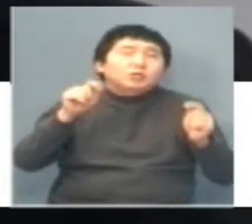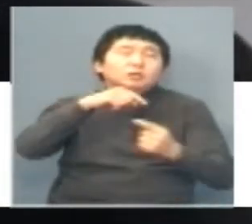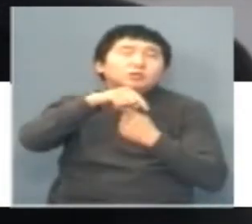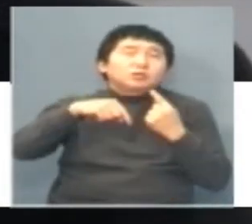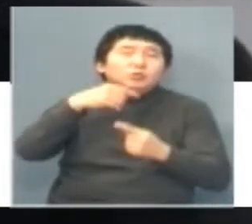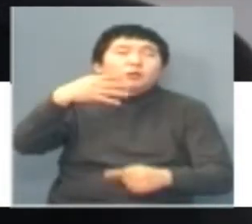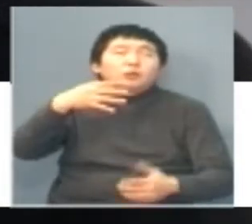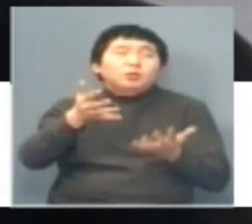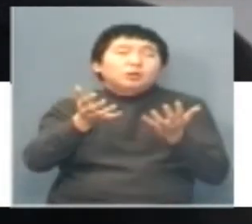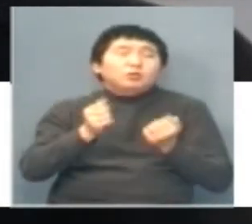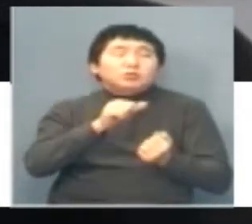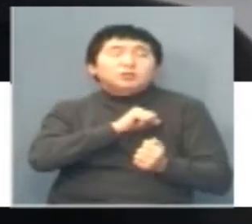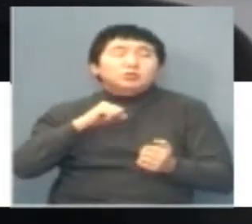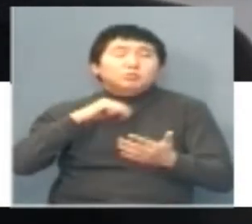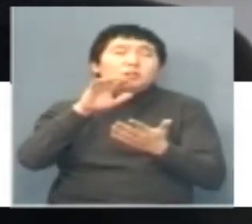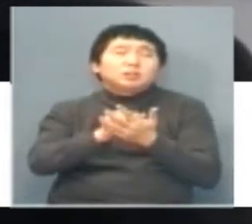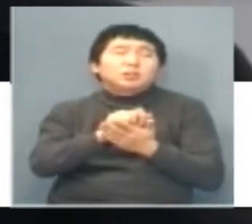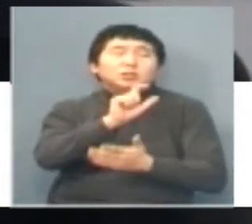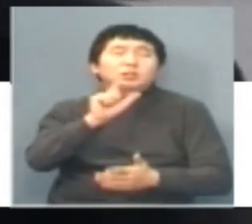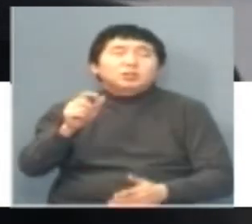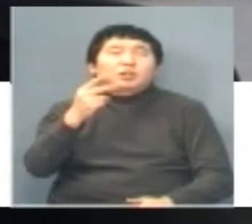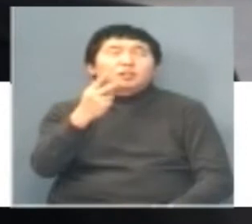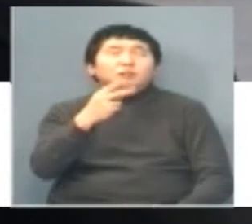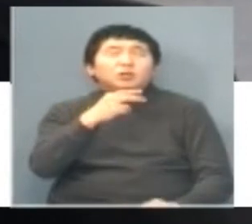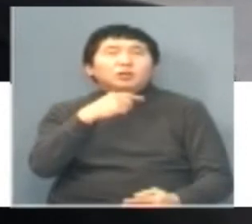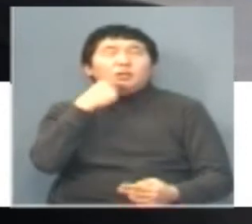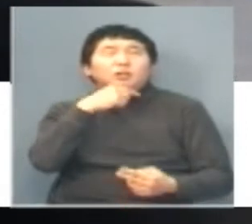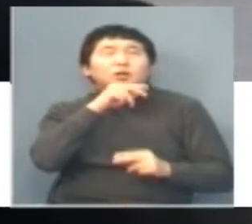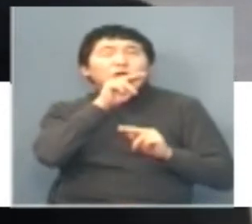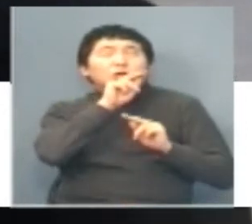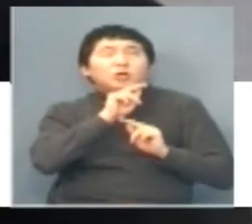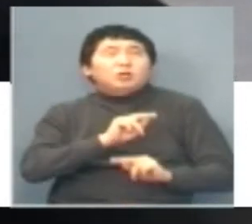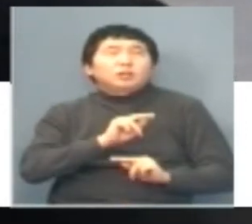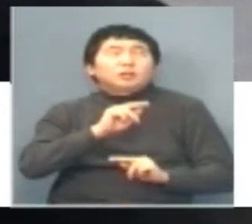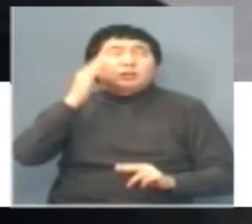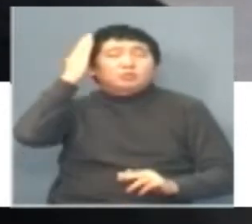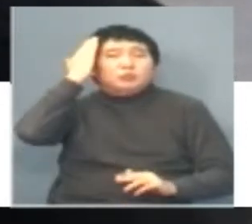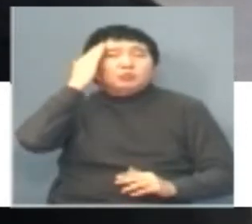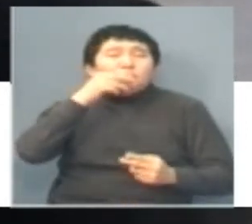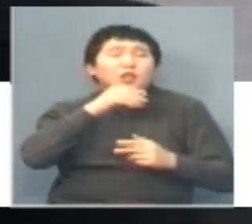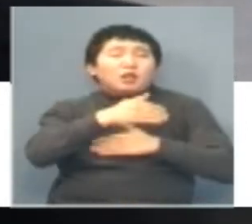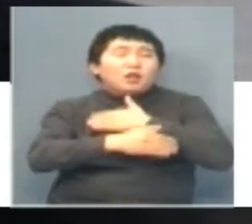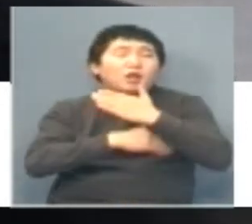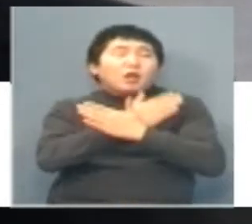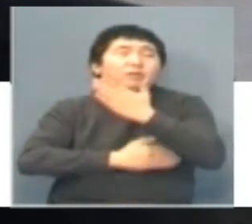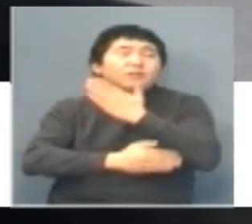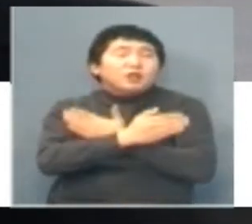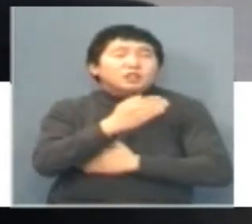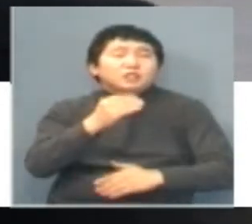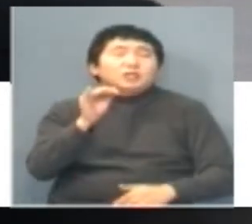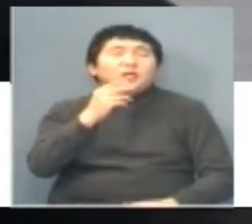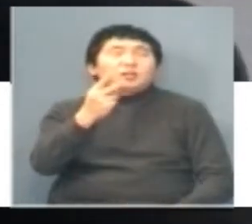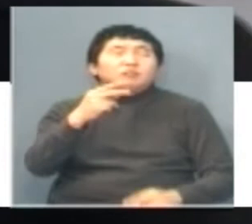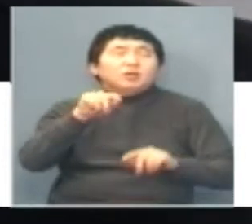40 из 100 грантов получили самозанятые граждане района, еще 2 трудоспособные инвалиды, 21 многодетные малообеспеченные семьи. 2